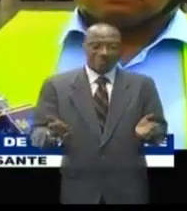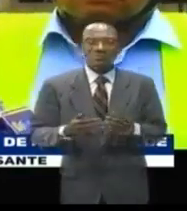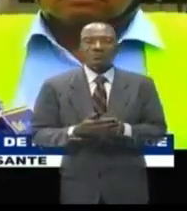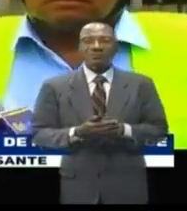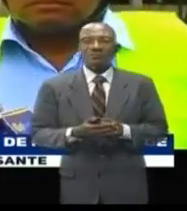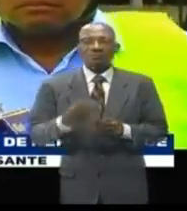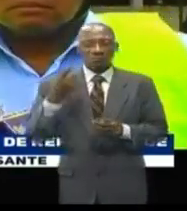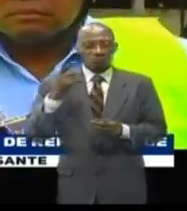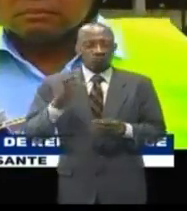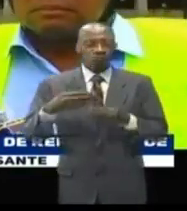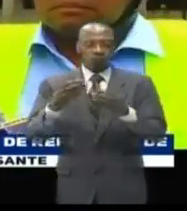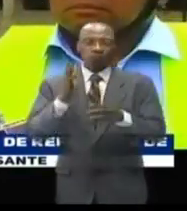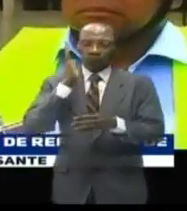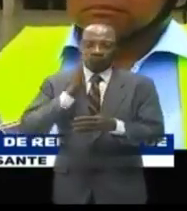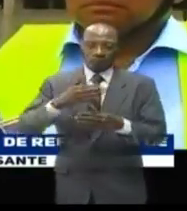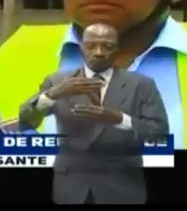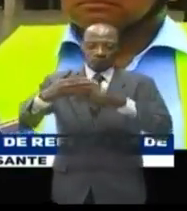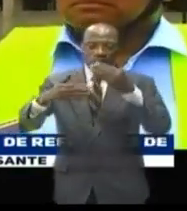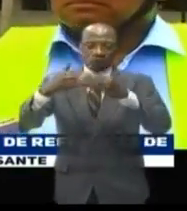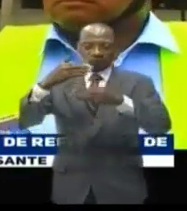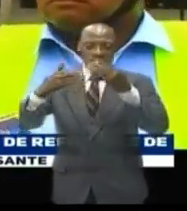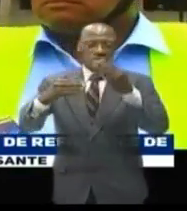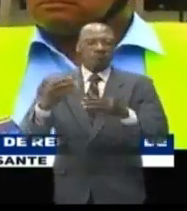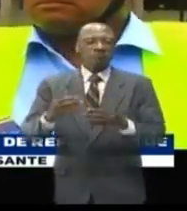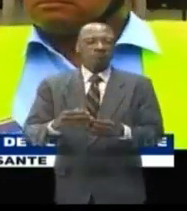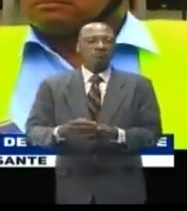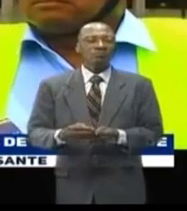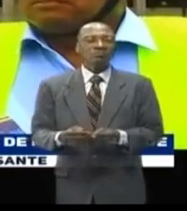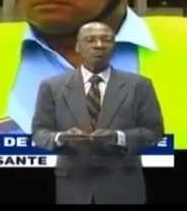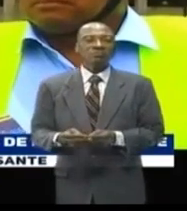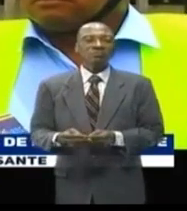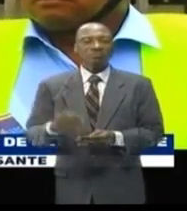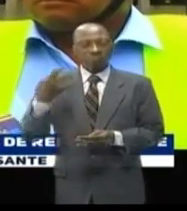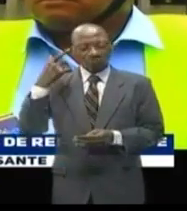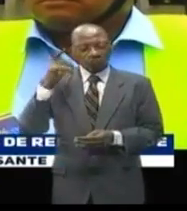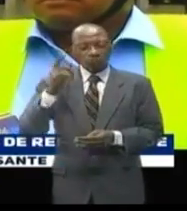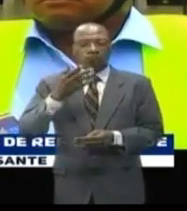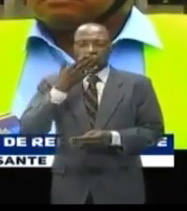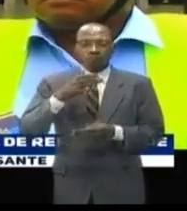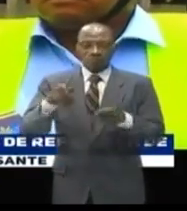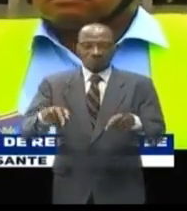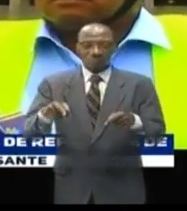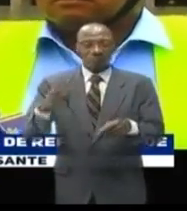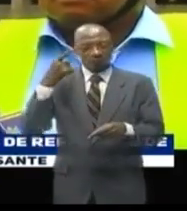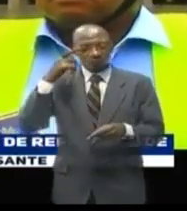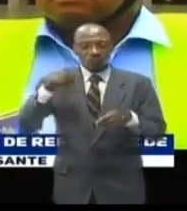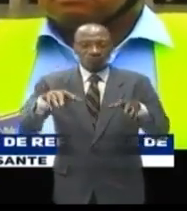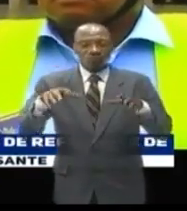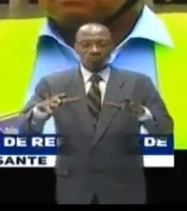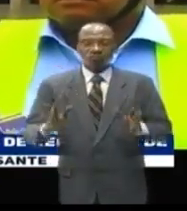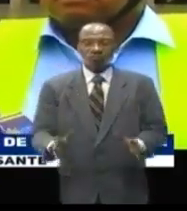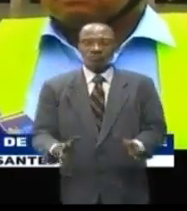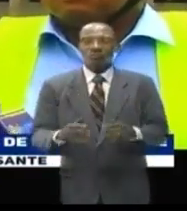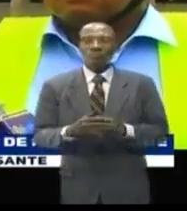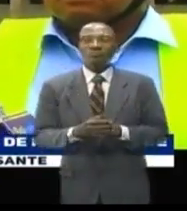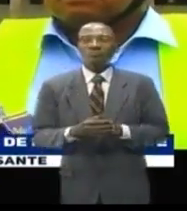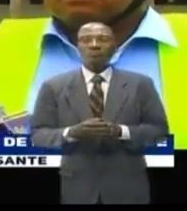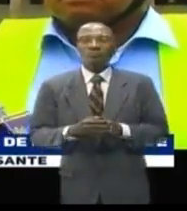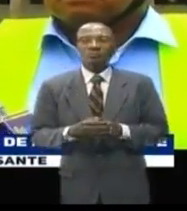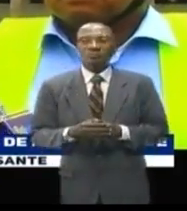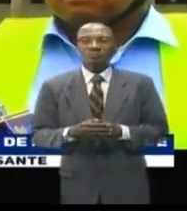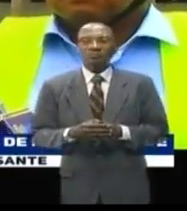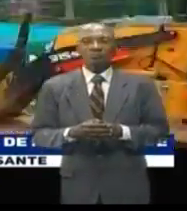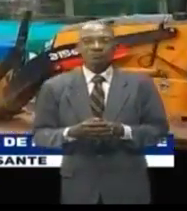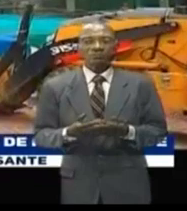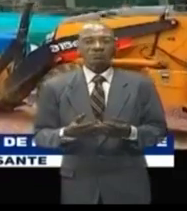infrastructures sanitaires de qualité ce sont les Congolais qui ont été mis à contribution pour pouvoir conclure à la conception histoire